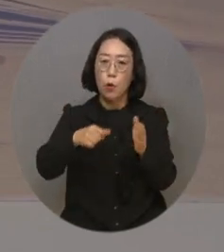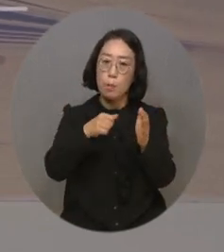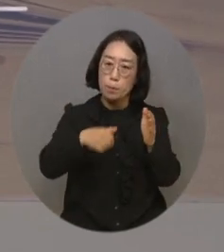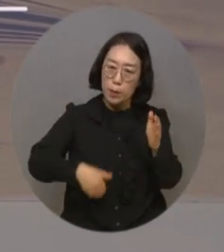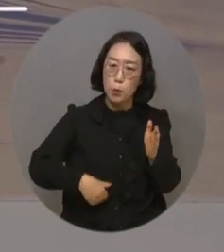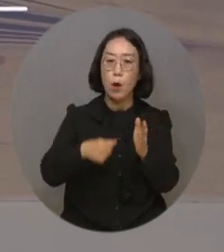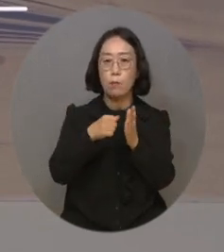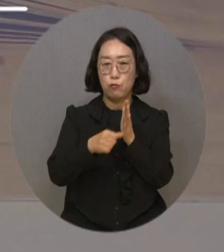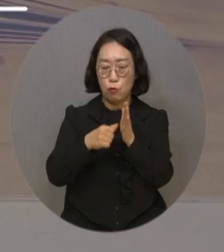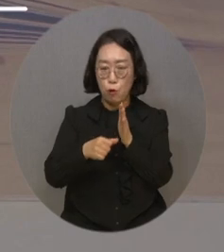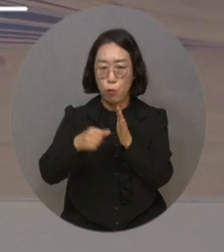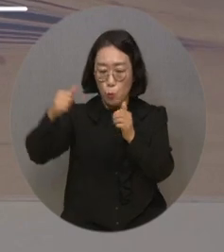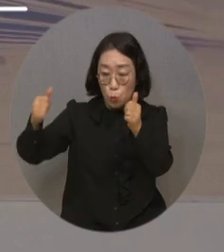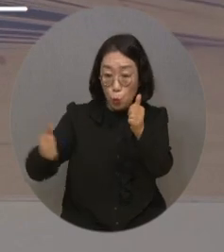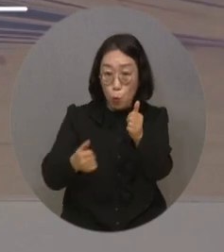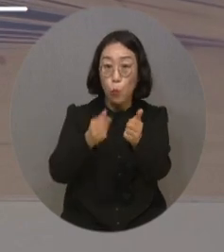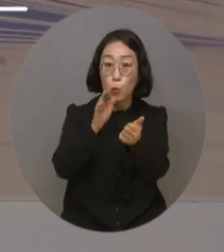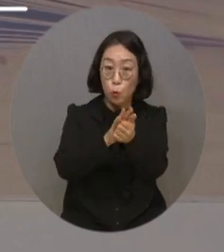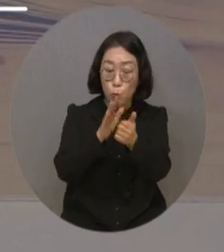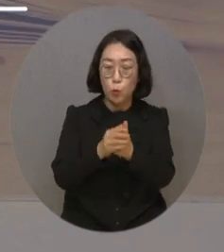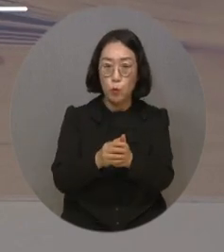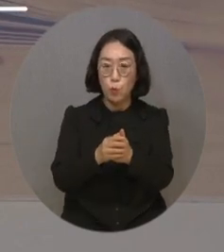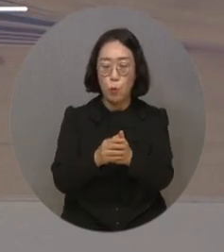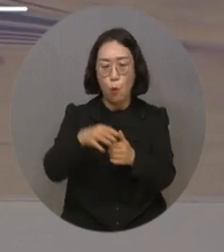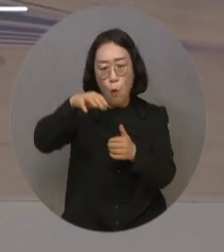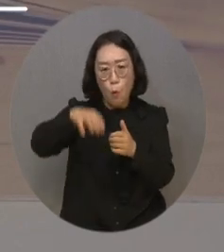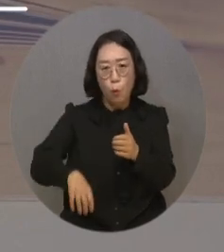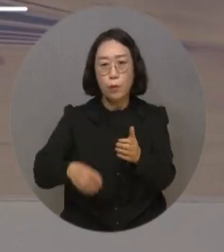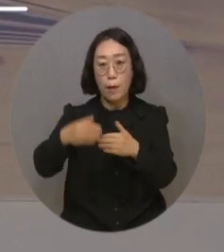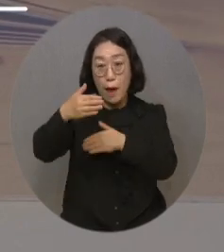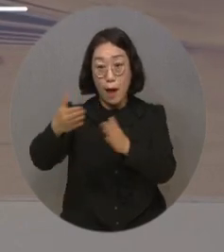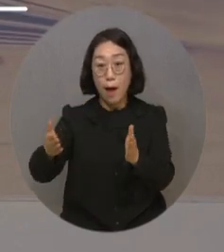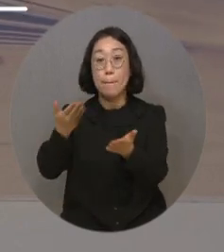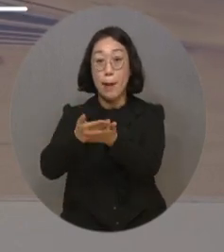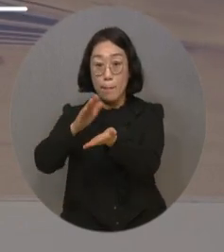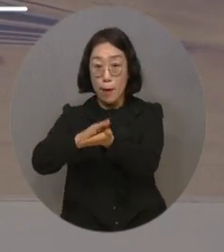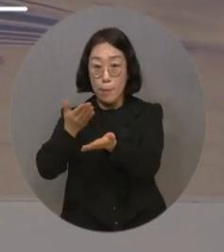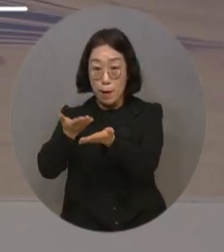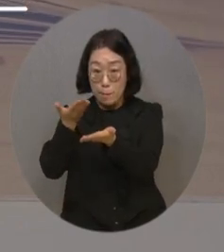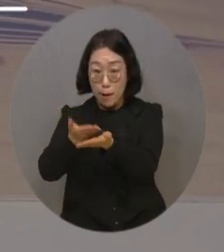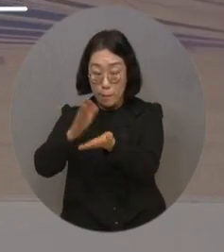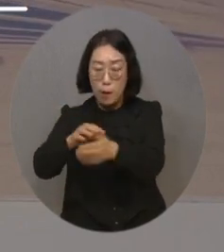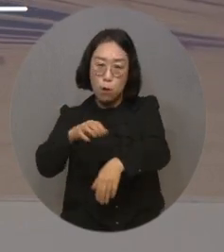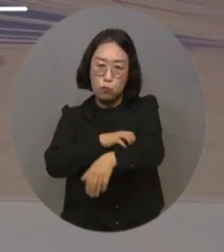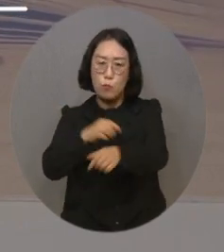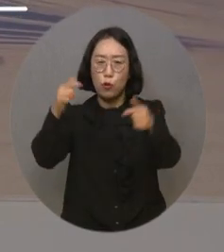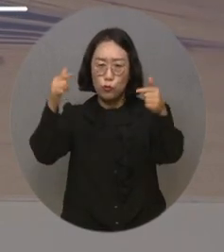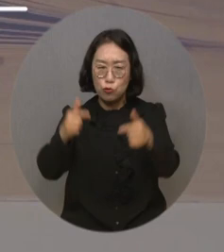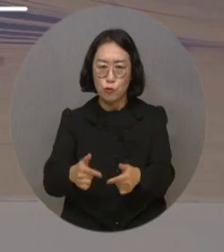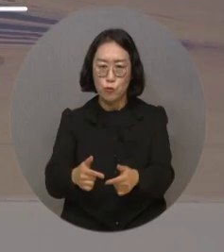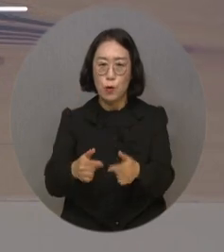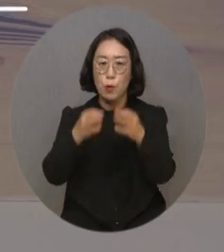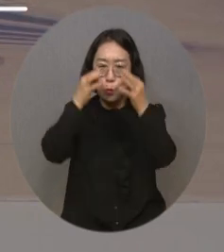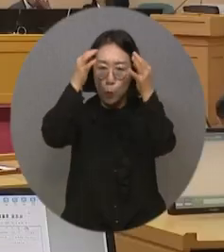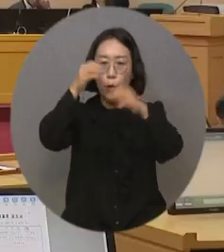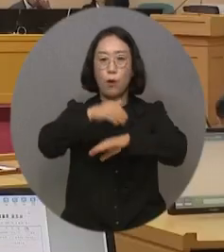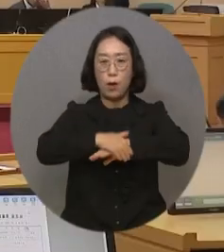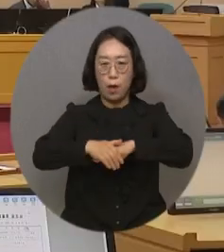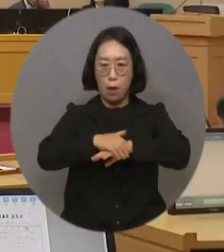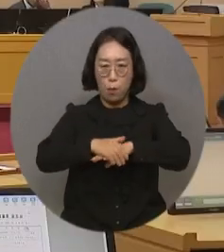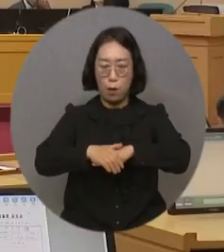지원 근로지원인 지원 시설계선 등 장애인 요원들이 겪던 불편 해소에 보탬이 될 전망입니다